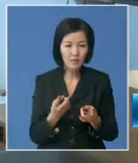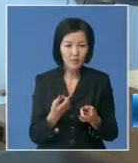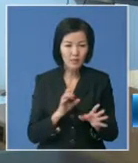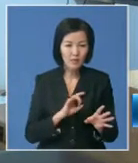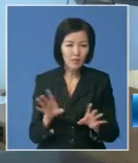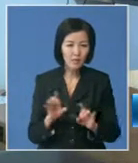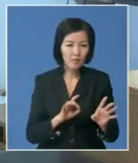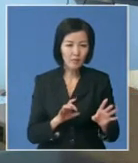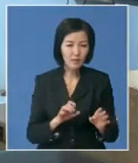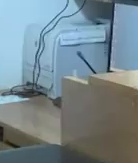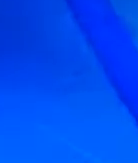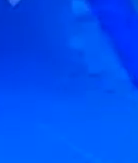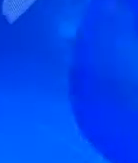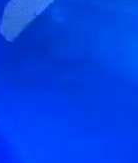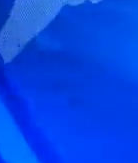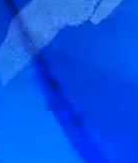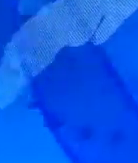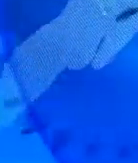поступили данной ситуации